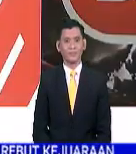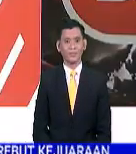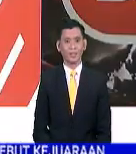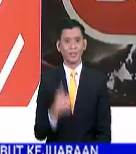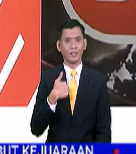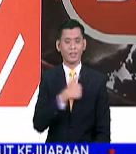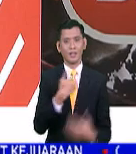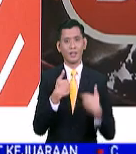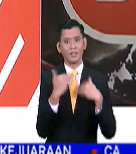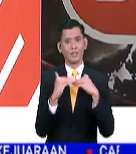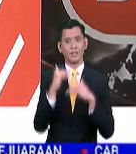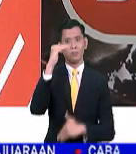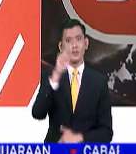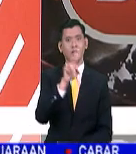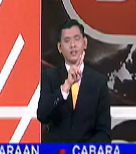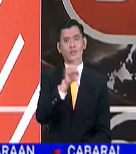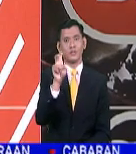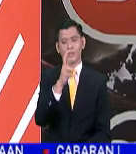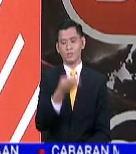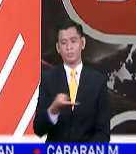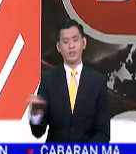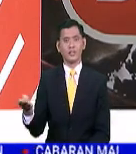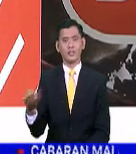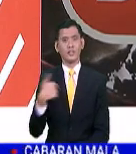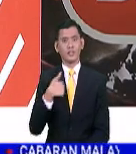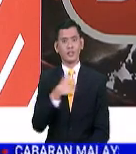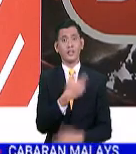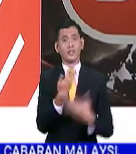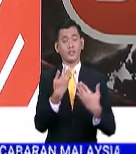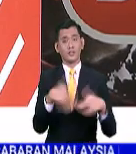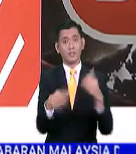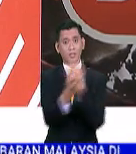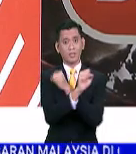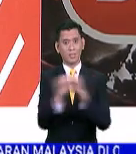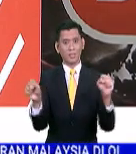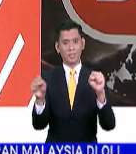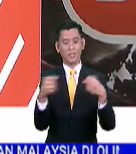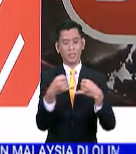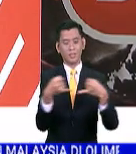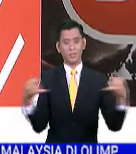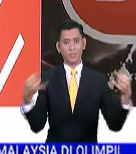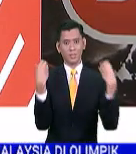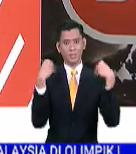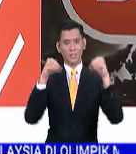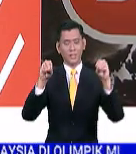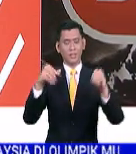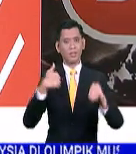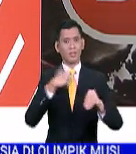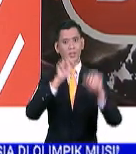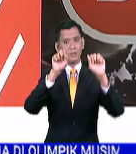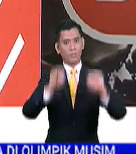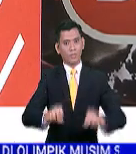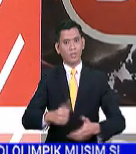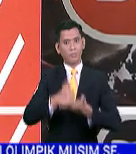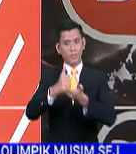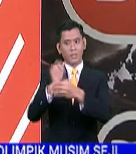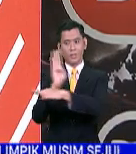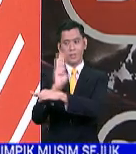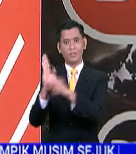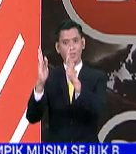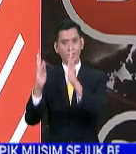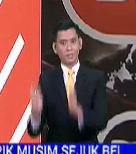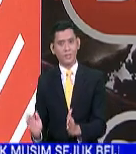Kita ada lebih 200 produk yang dah kita letakkan dan yang penting juga kita dapat bantu usahawan-usahawan